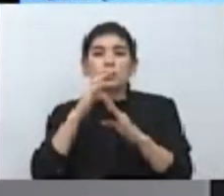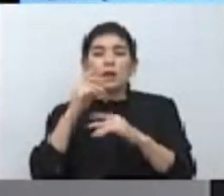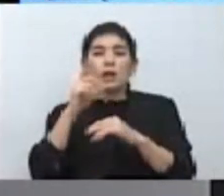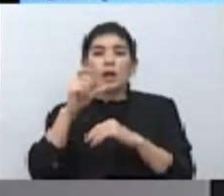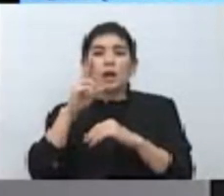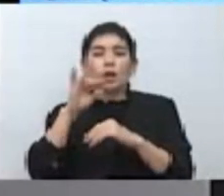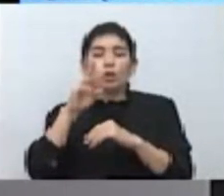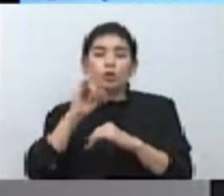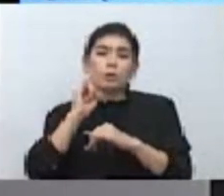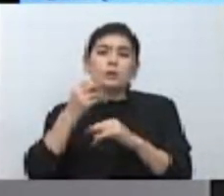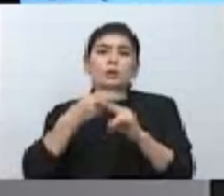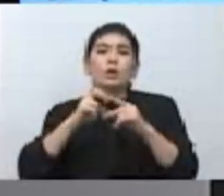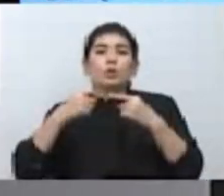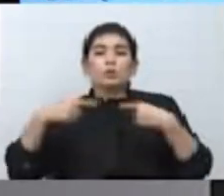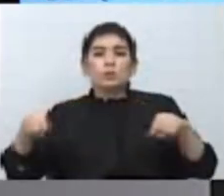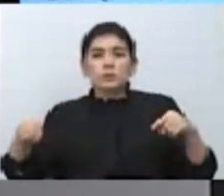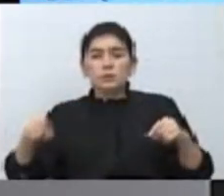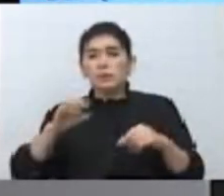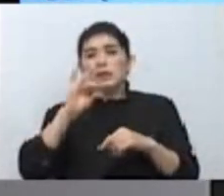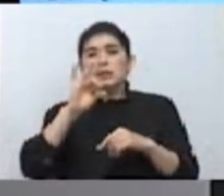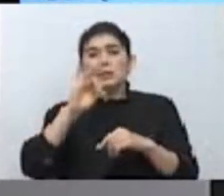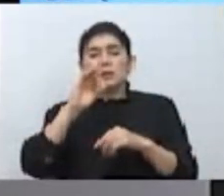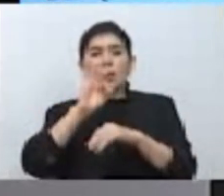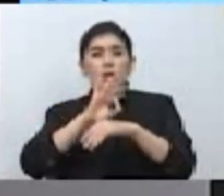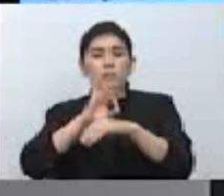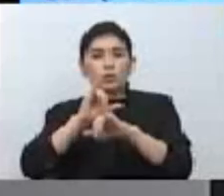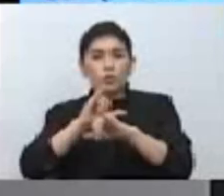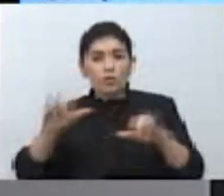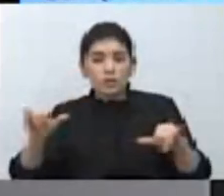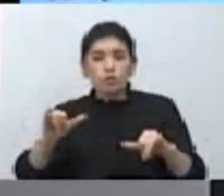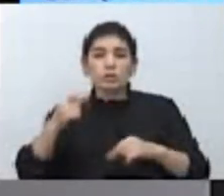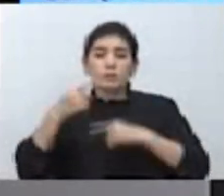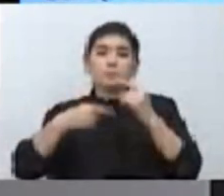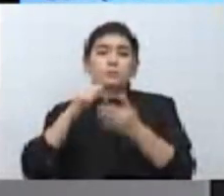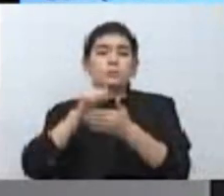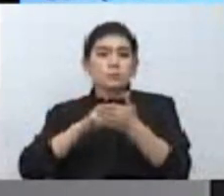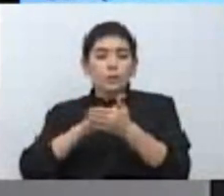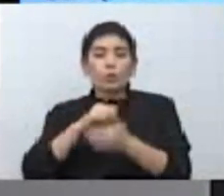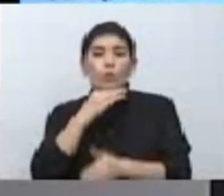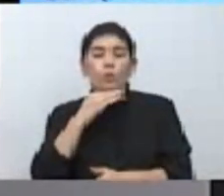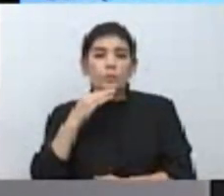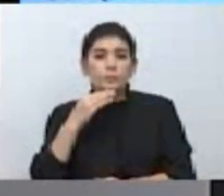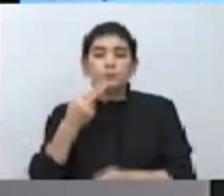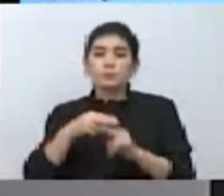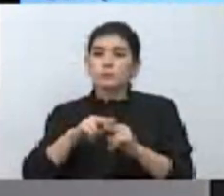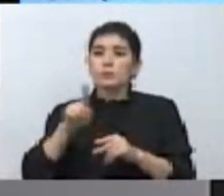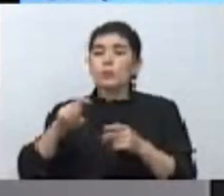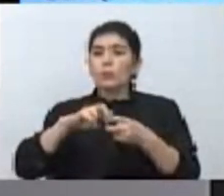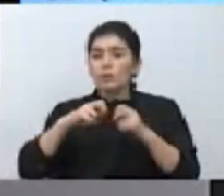yomonlashuvi oqibatida esa o'sha turli xil irsiy kasalliklarni kelib chiqish oqibatlarini ko'payishi, bu ham